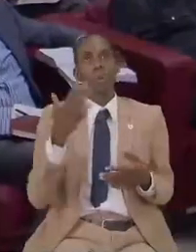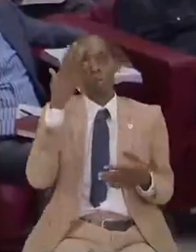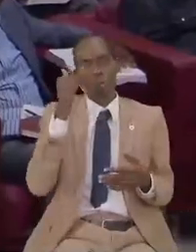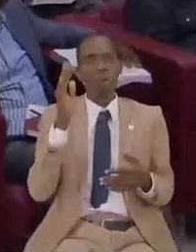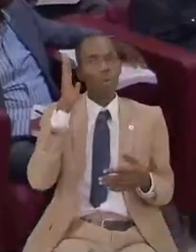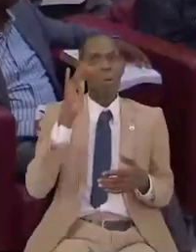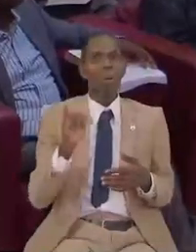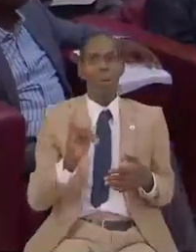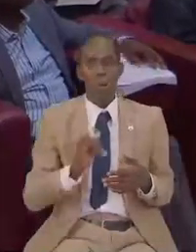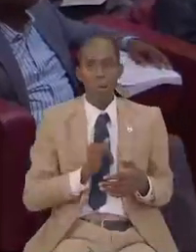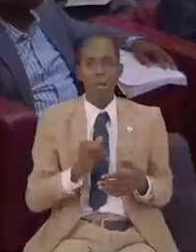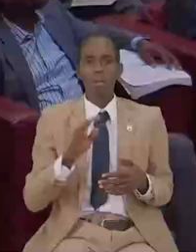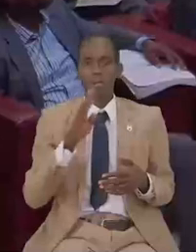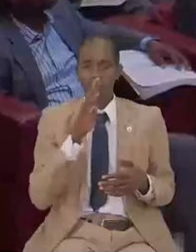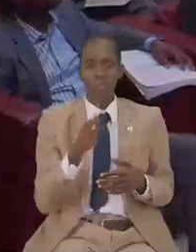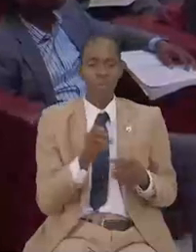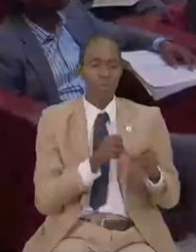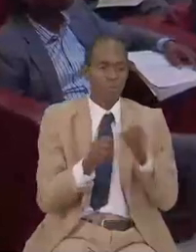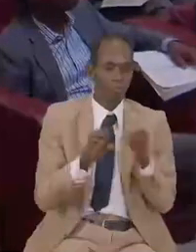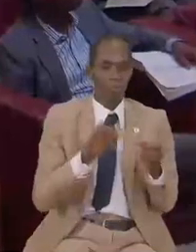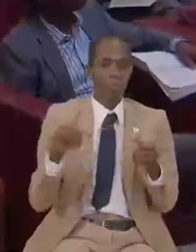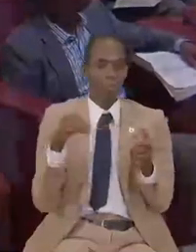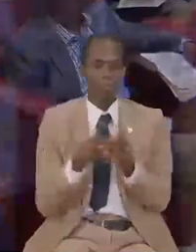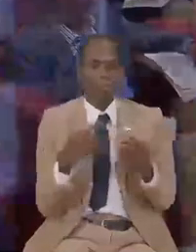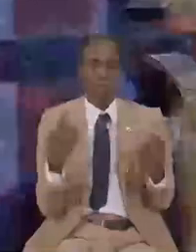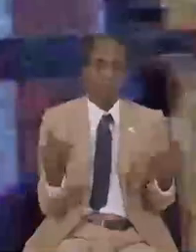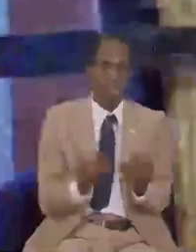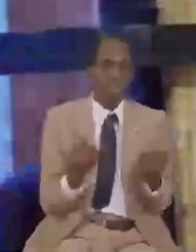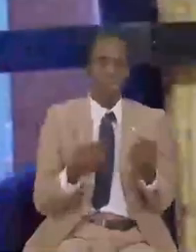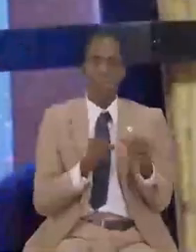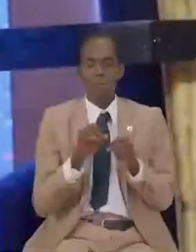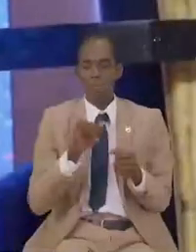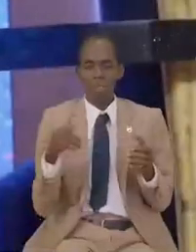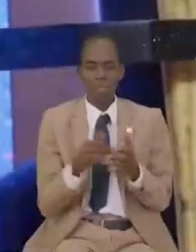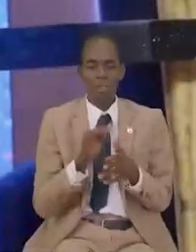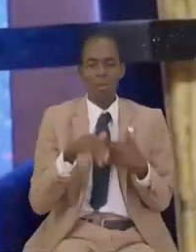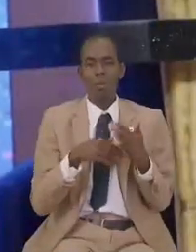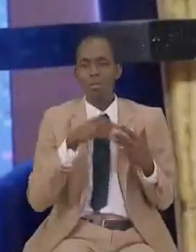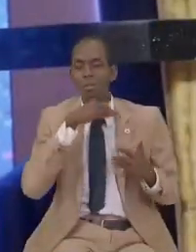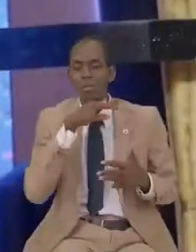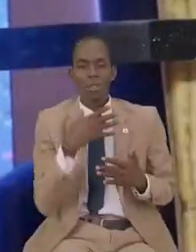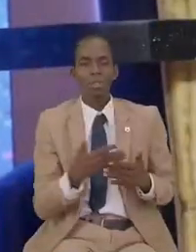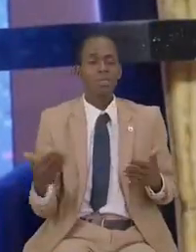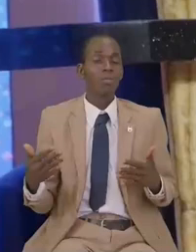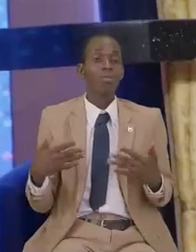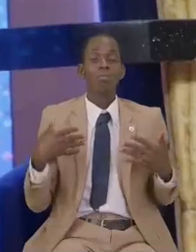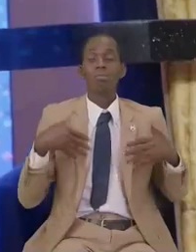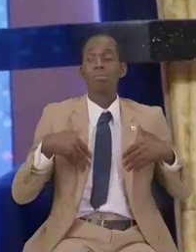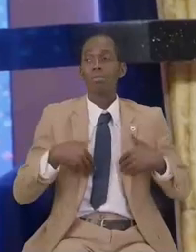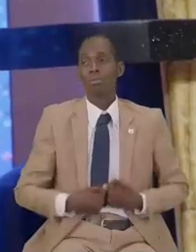je vais résister au péché, chaque fois je vais lutter contre la corruption chaque jour, moi je suis